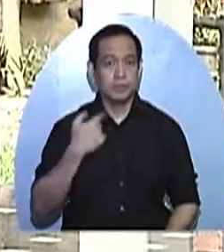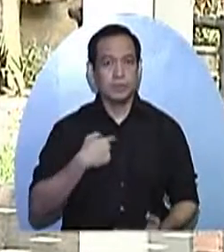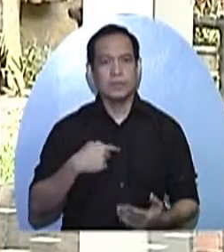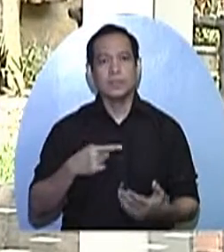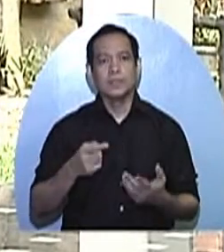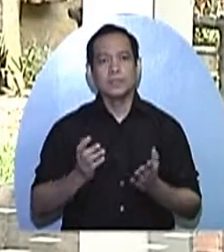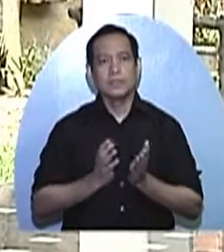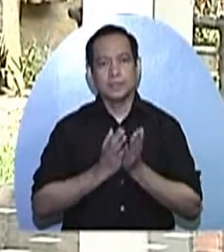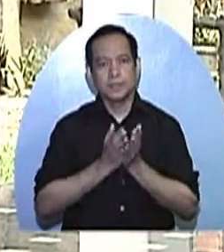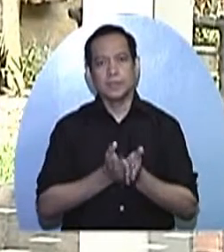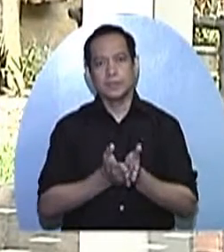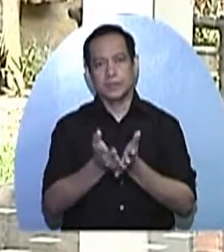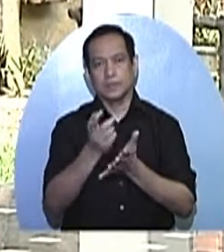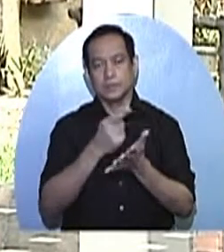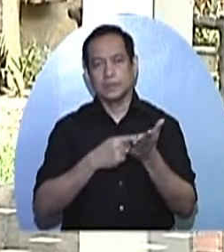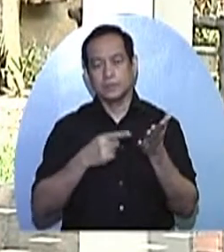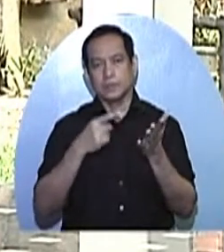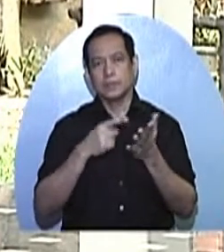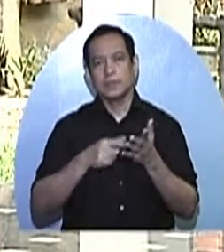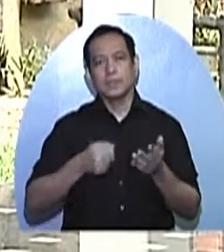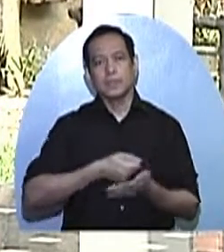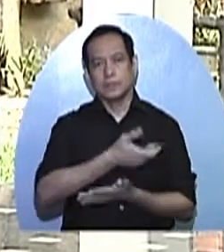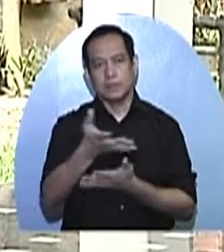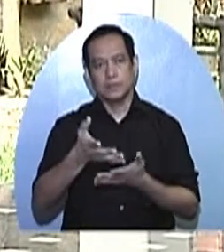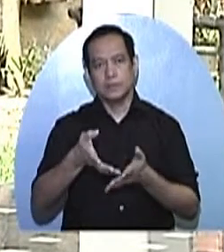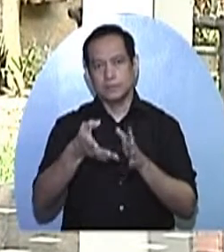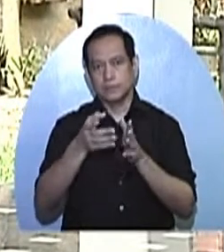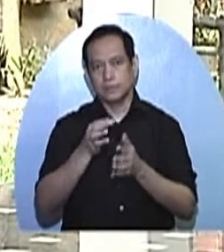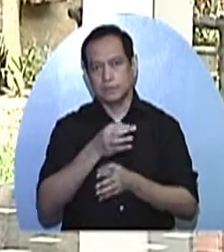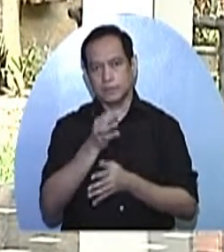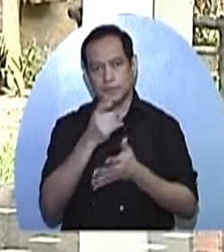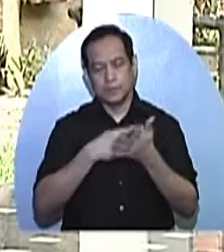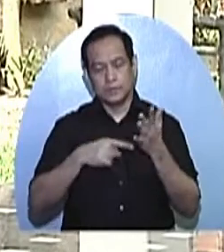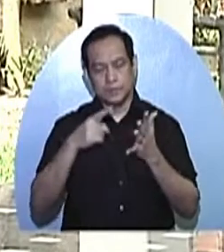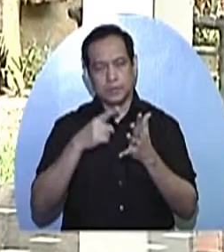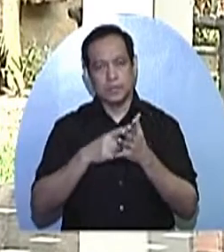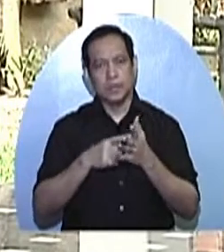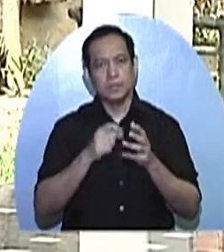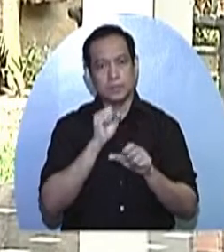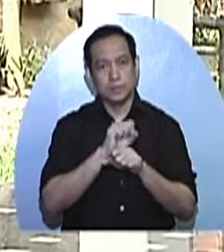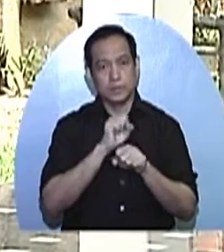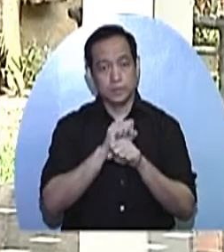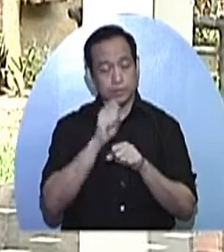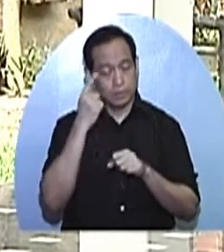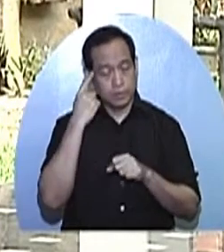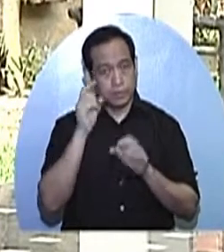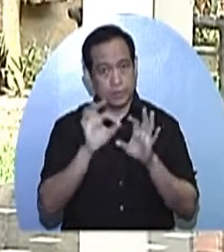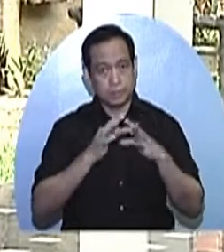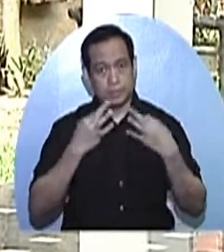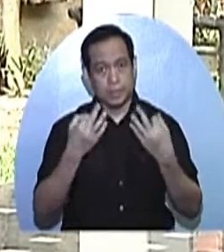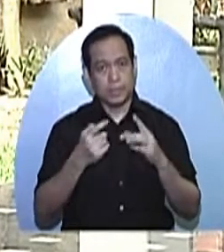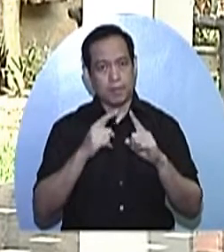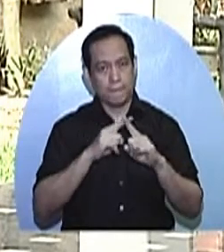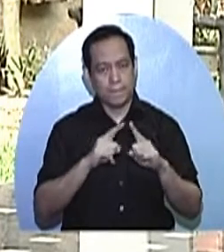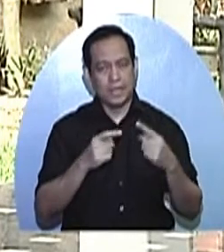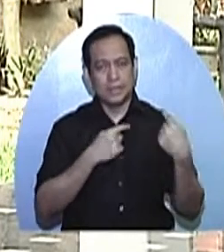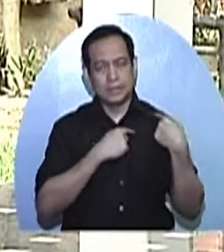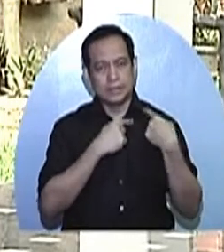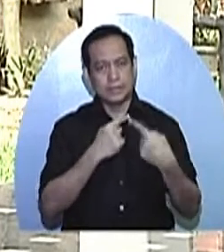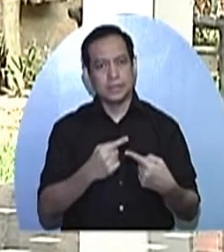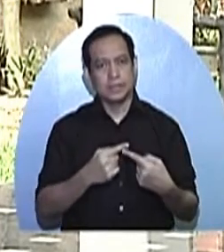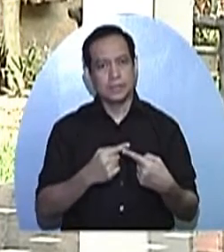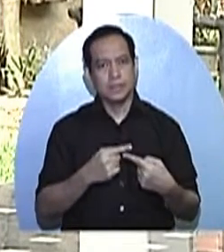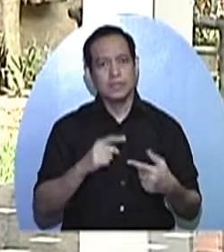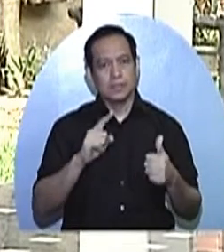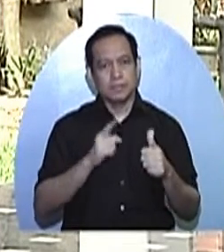ay pumapalaot si Randy Mungaya upang mag-isda at makapaghanap buhay para sa kanyang pamilya. Pero mula nang magkasakit ang